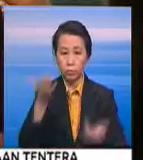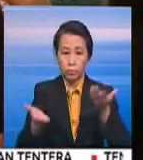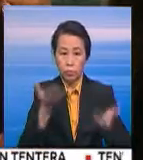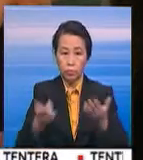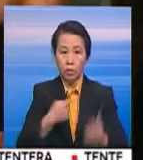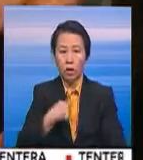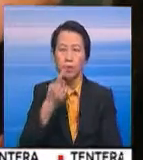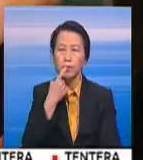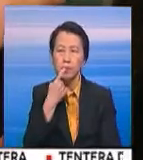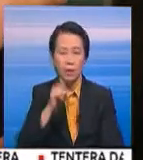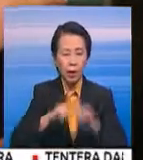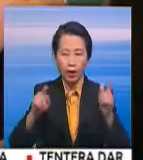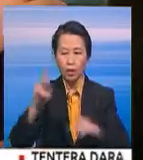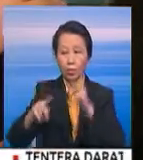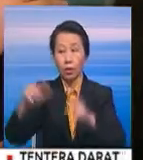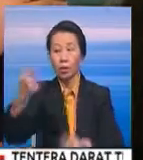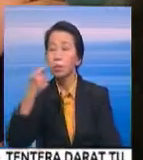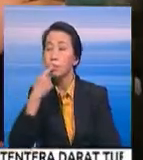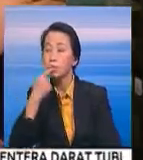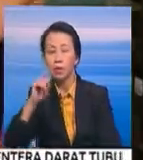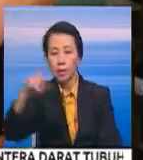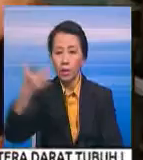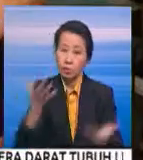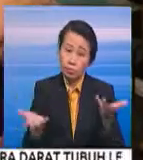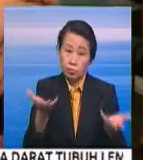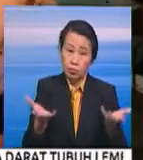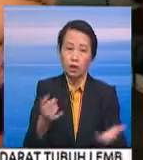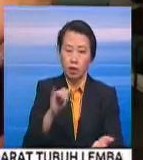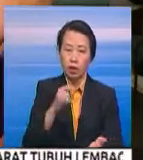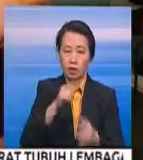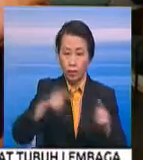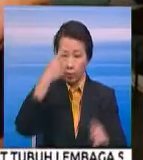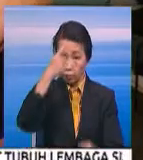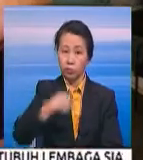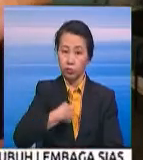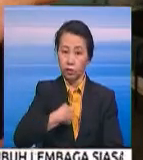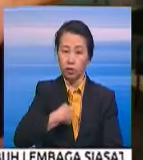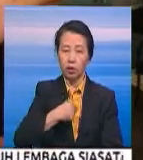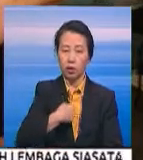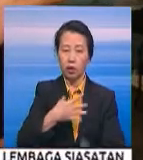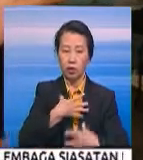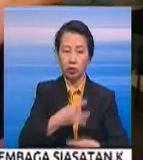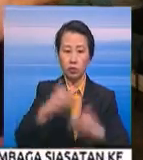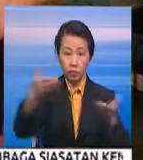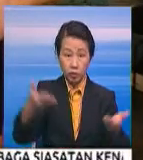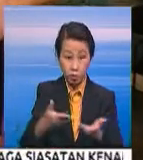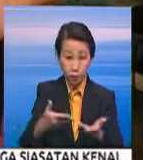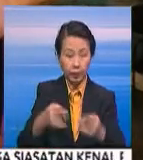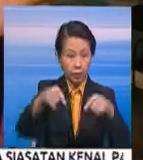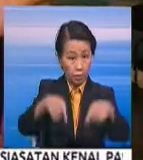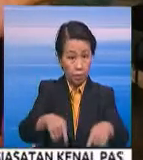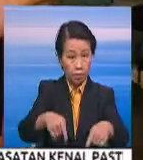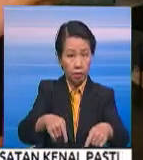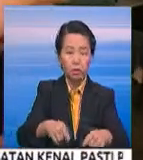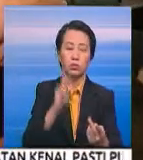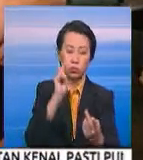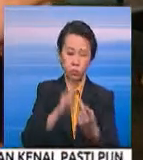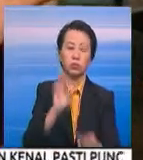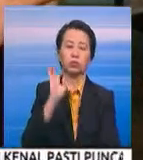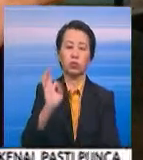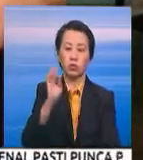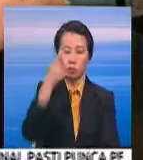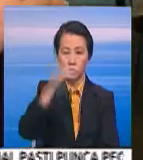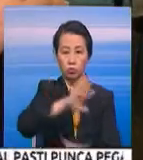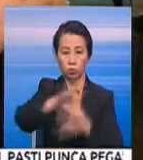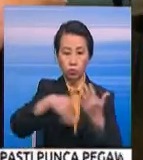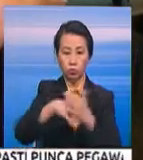saya lain, taste orang lain lain. Jadi tapi itu untuk saya lah, dan saya memang recommend tempat ni memang sesuai untuk